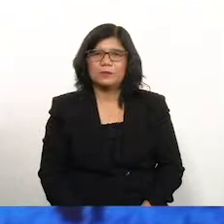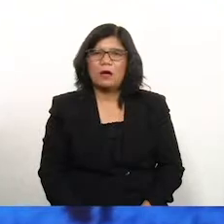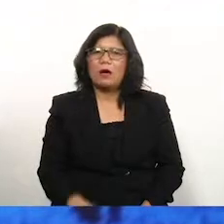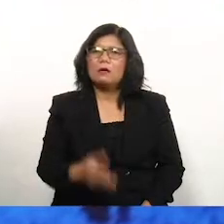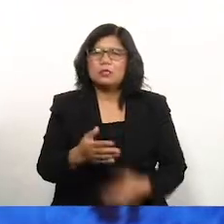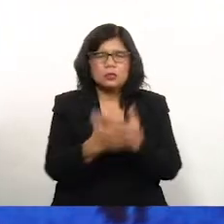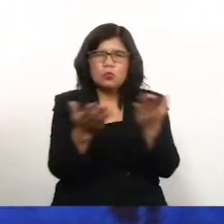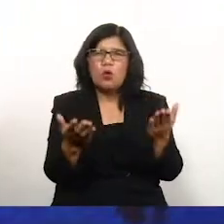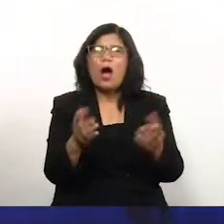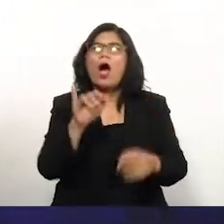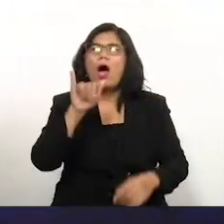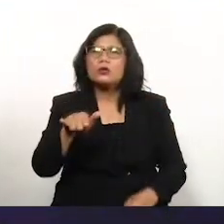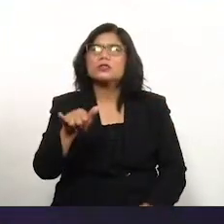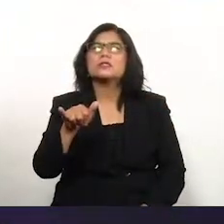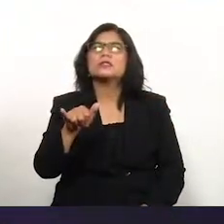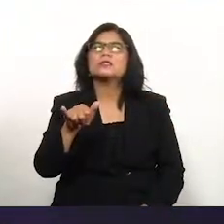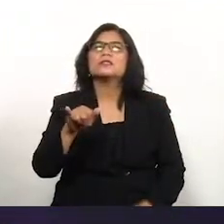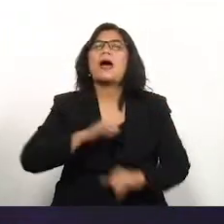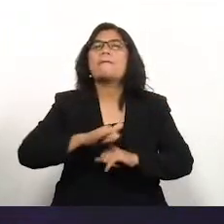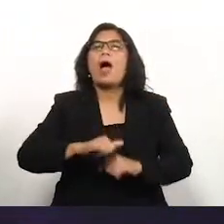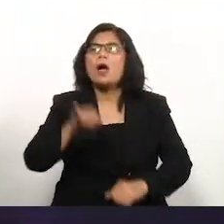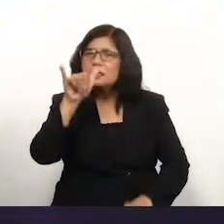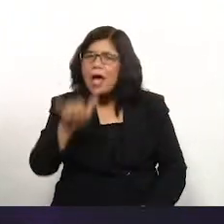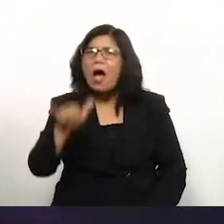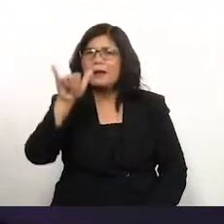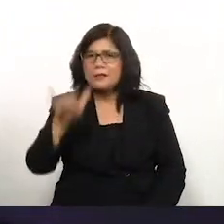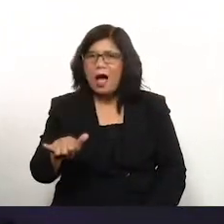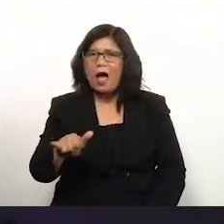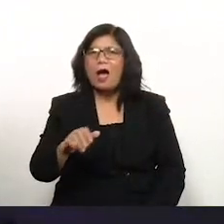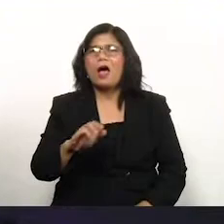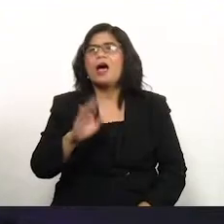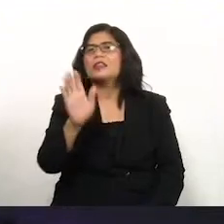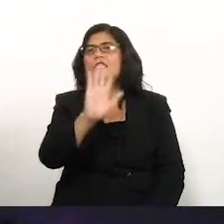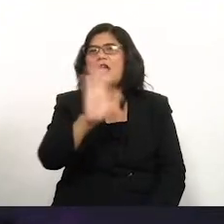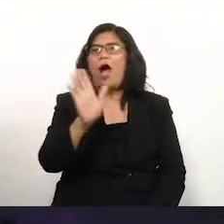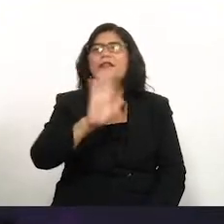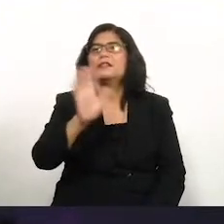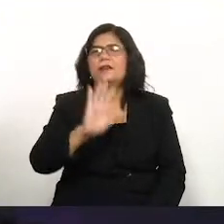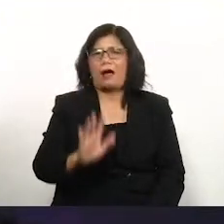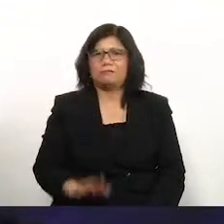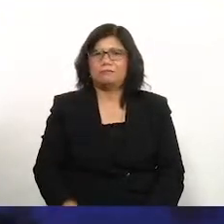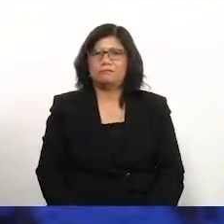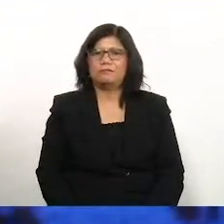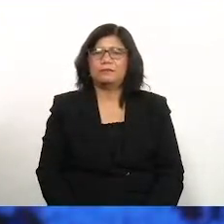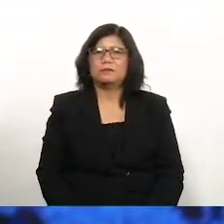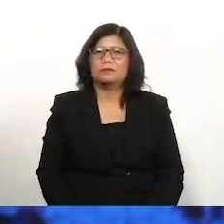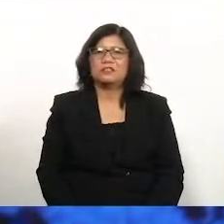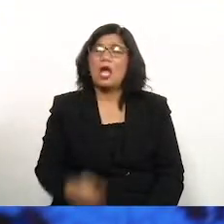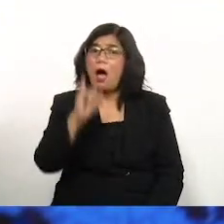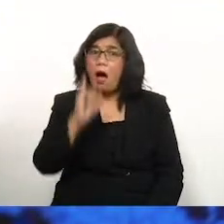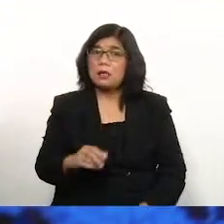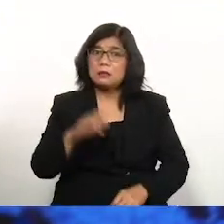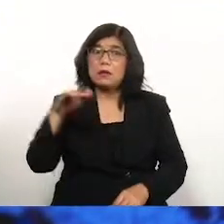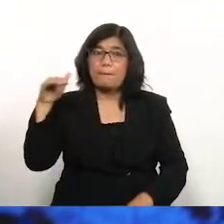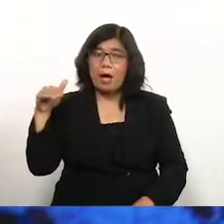Hai hendaklah kamu semua seia sekata sudah sudah sudah sudah dinubuatkan Alkitab akhir-akhir zaman akan banyak orang sukanya